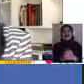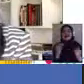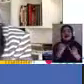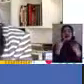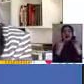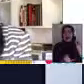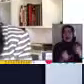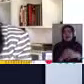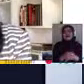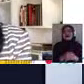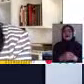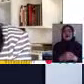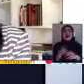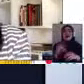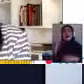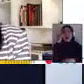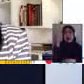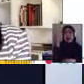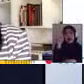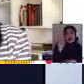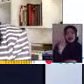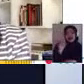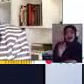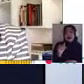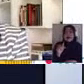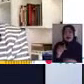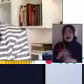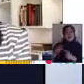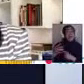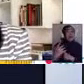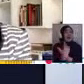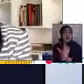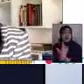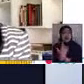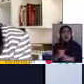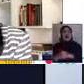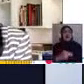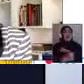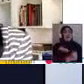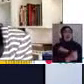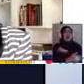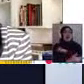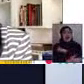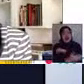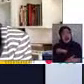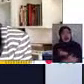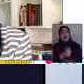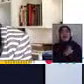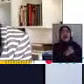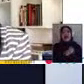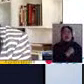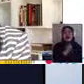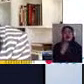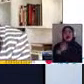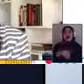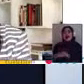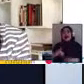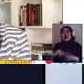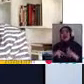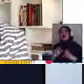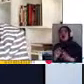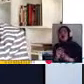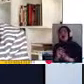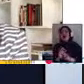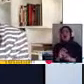bahwa Komisi 1 saat ini dalam rangka melindungi segenap bangsa Indonesia dari isu penyalahgunaan data pribadi, kita sedang mengawal RUU